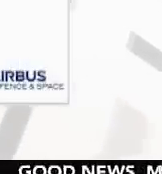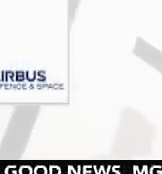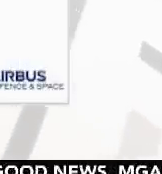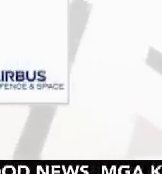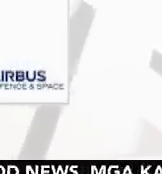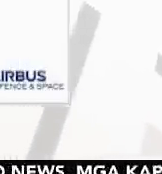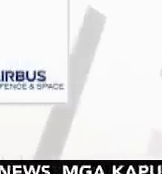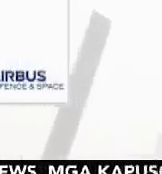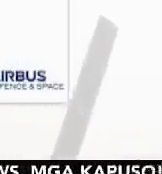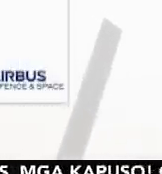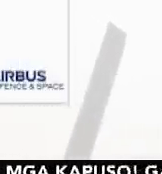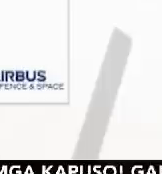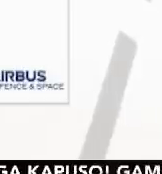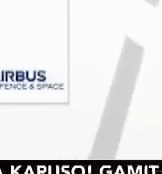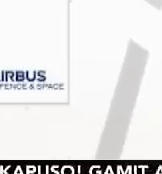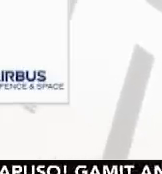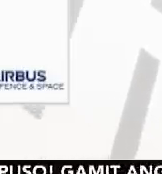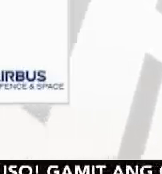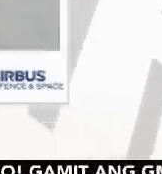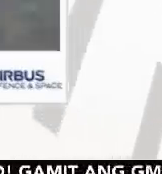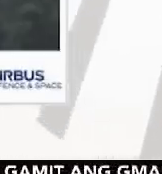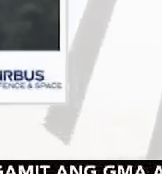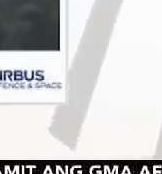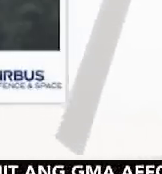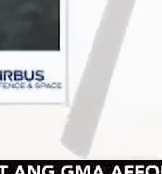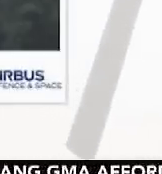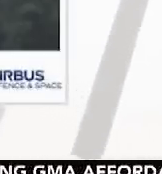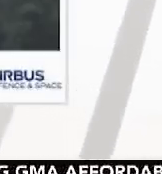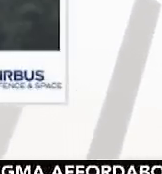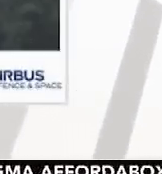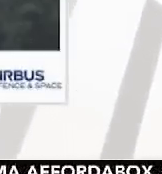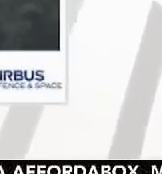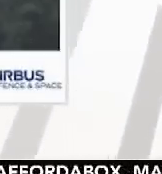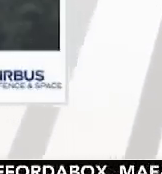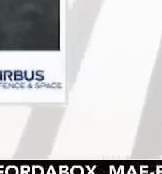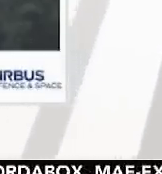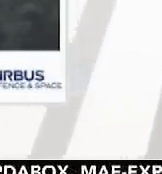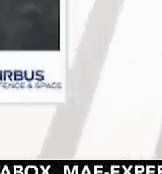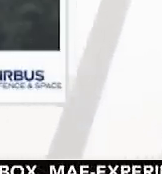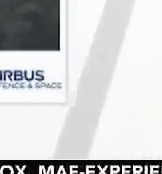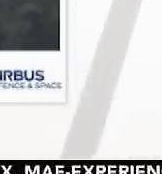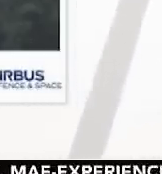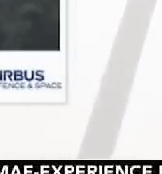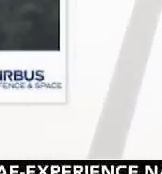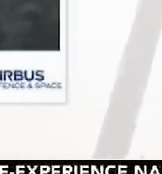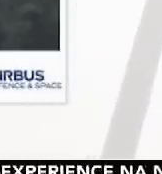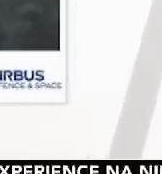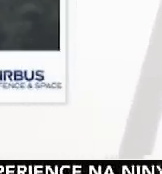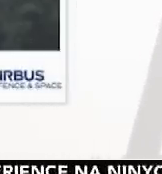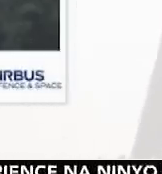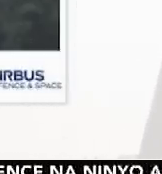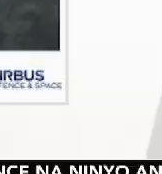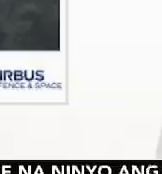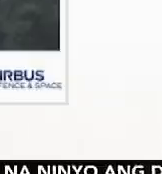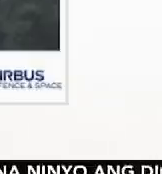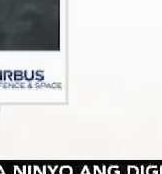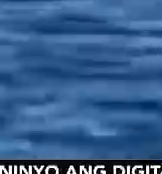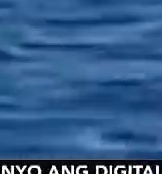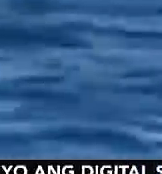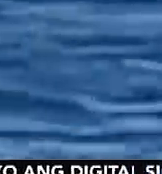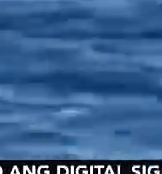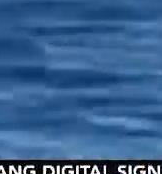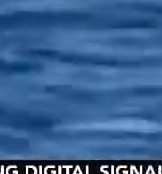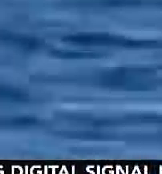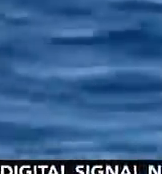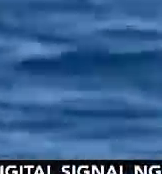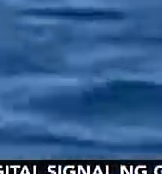ng paghahanda sa agrikultura o kaya'y posibleng pag-aayos sa isla o land reinforcement. Naghaina ng protesta ang